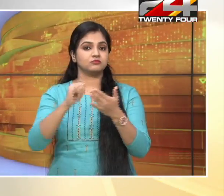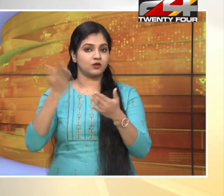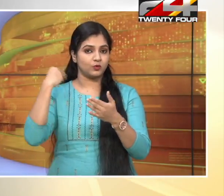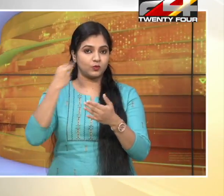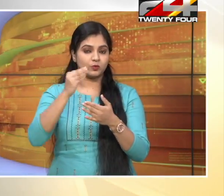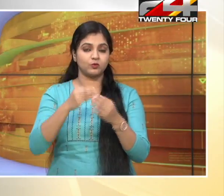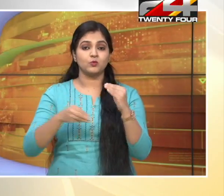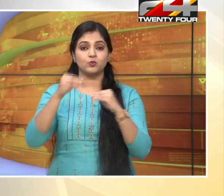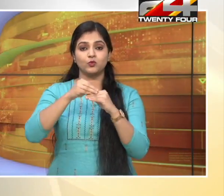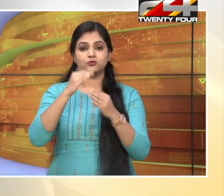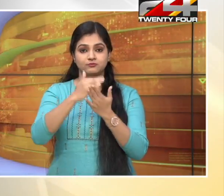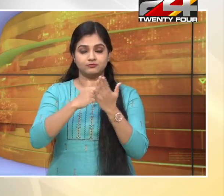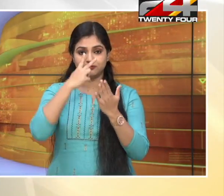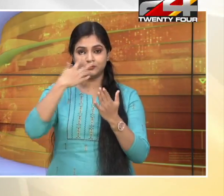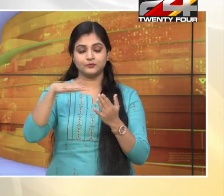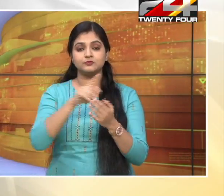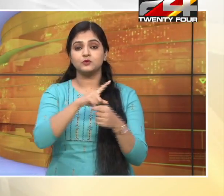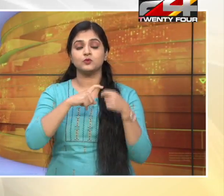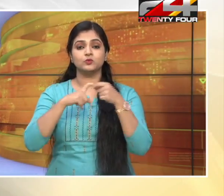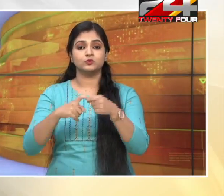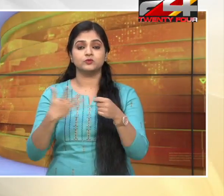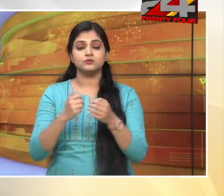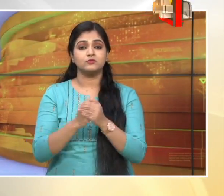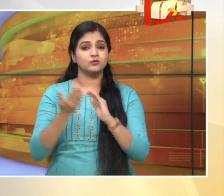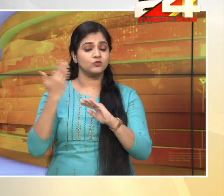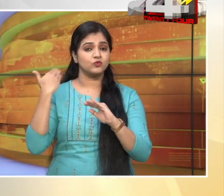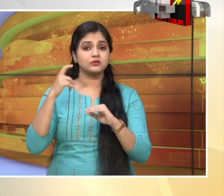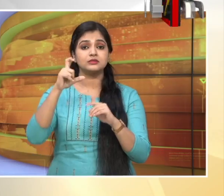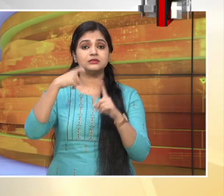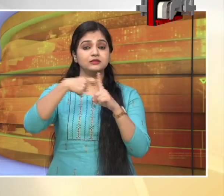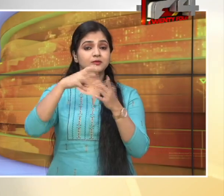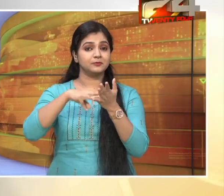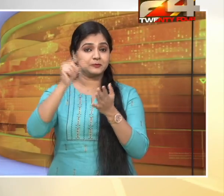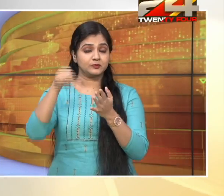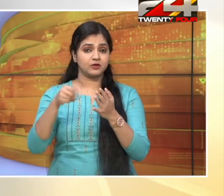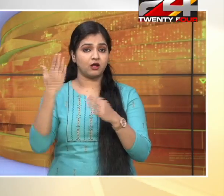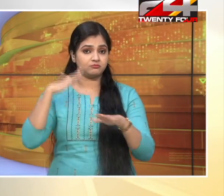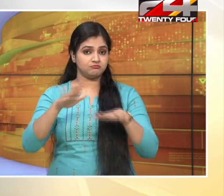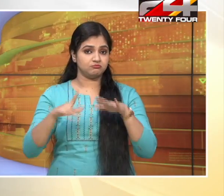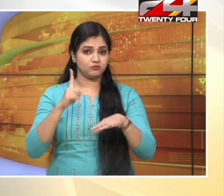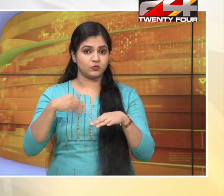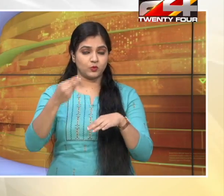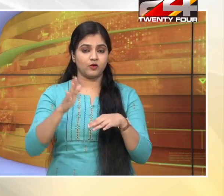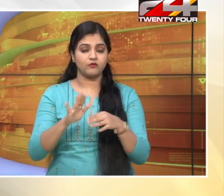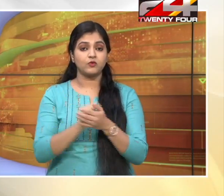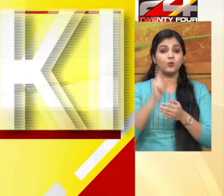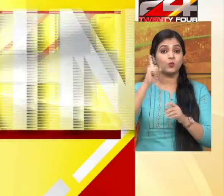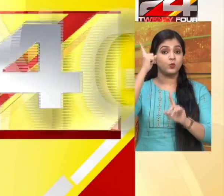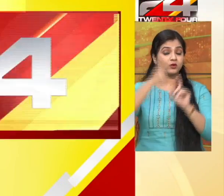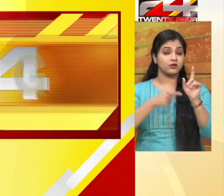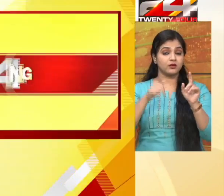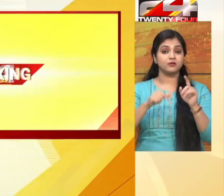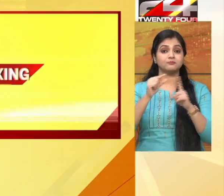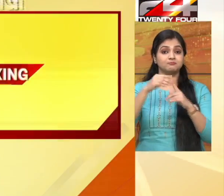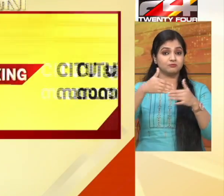ശ്രീജിത്ത് ശ്രീകുമാർ നൽകും കൂടുതൽ വിവരങ്ങൾ കൊച്ചിയിൽ നിന്നും. ശ്രീജിത്ത്, നേരത്തെ തന്നെ സി കെ മണിശങ്കറിനെതിരെ ഒരു നടപടി ഉണ്ടായിരുന്നു. അദ്ദേഹത്തെ ഒരു വർഷത്തേക്ക് പാർട്ടിയിൽ നിന്ന്